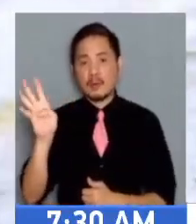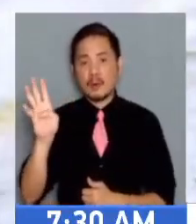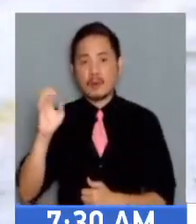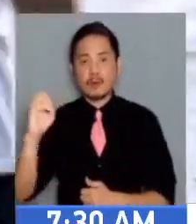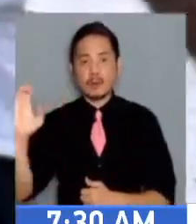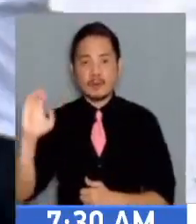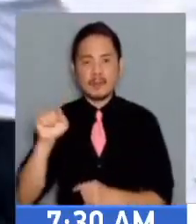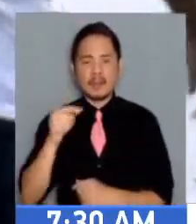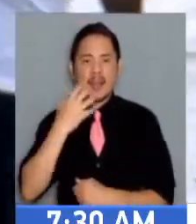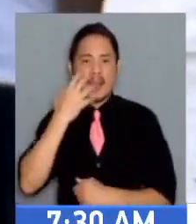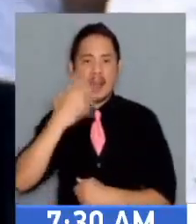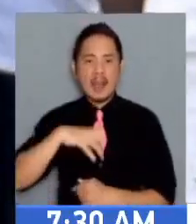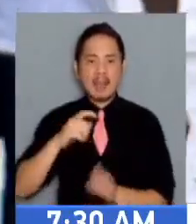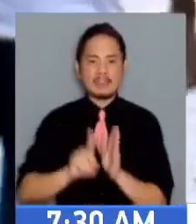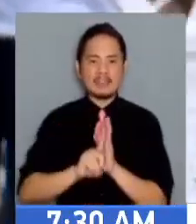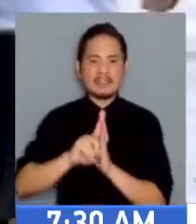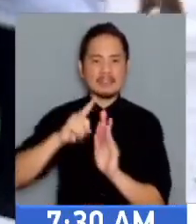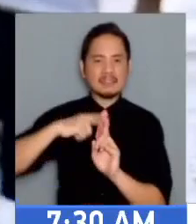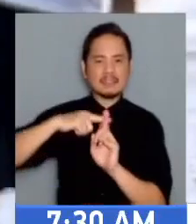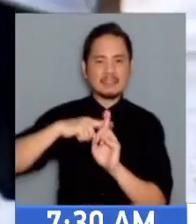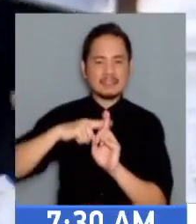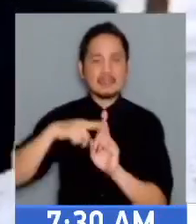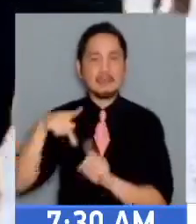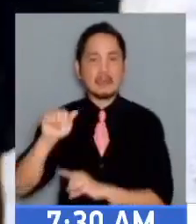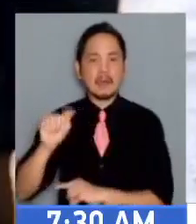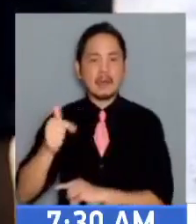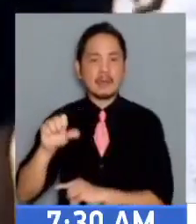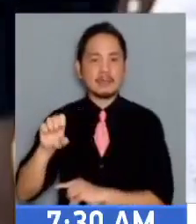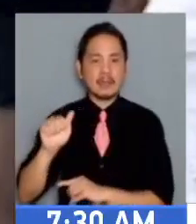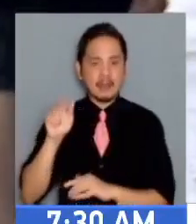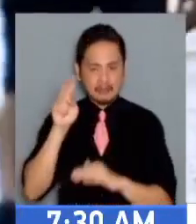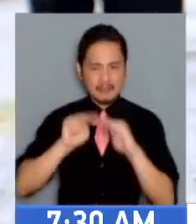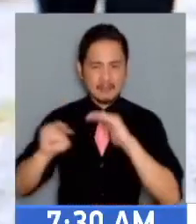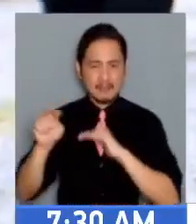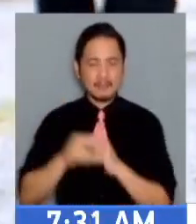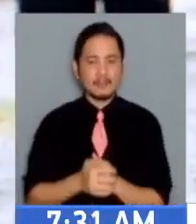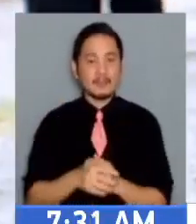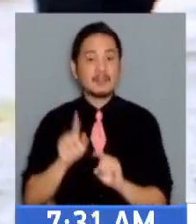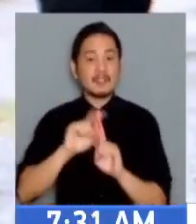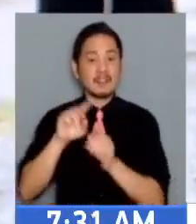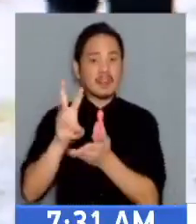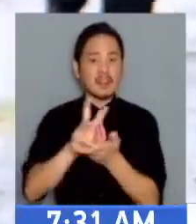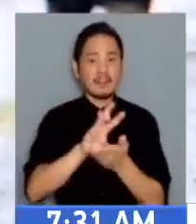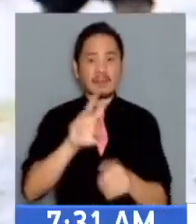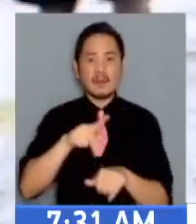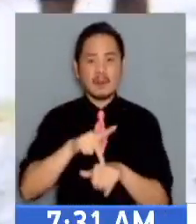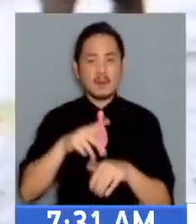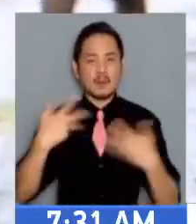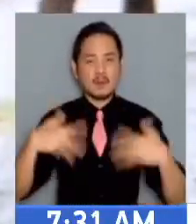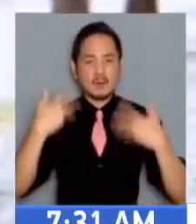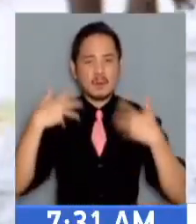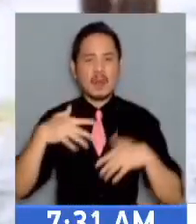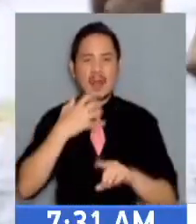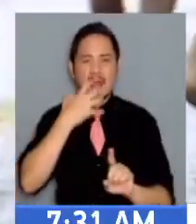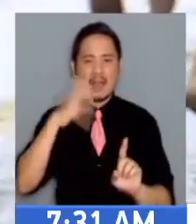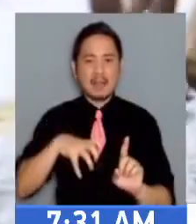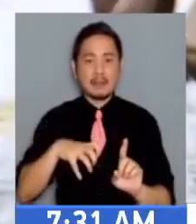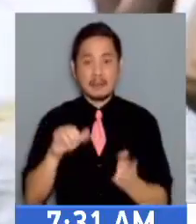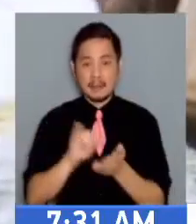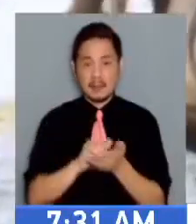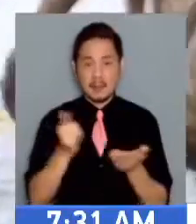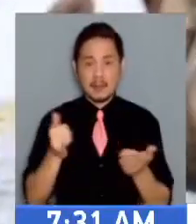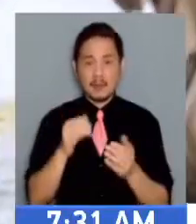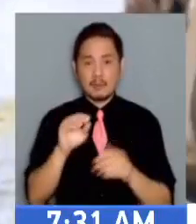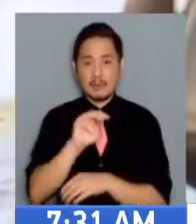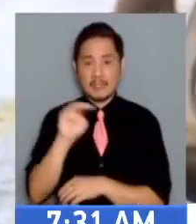factor ayon sa PAGASA. Para po yan sa iba't ibang bahagi ng Pilipinas. Yan ang unang balita dito sa Maynila. Ako po si Darlene Kai para